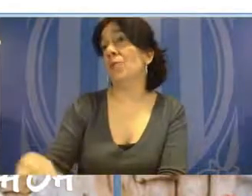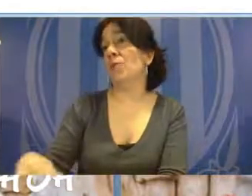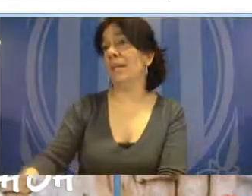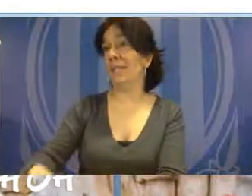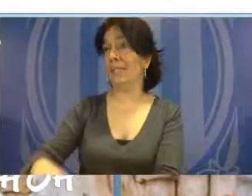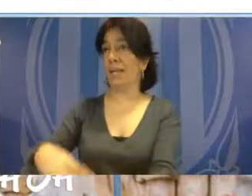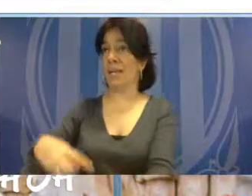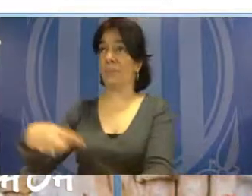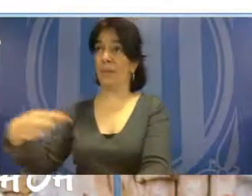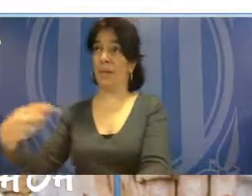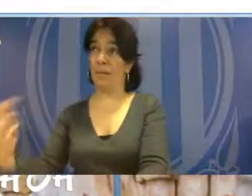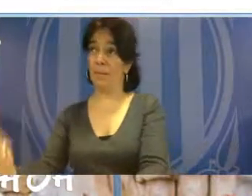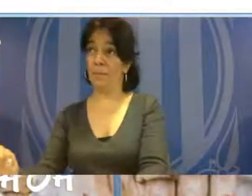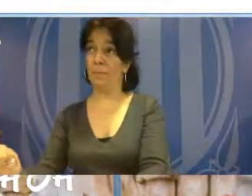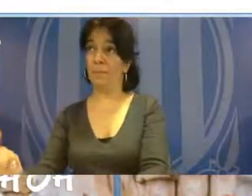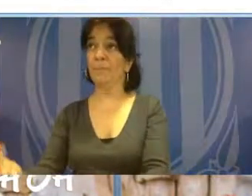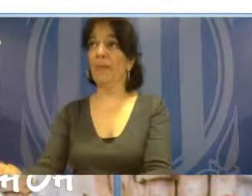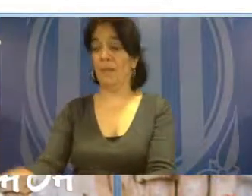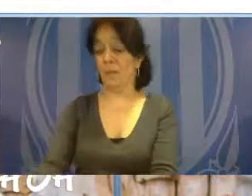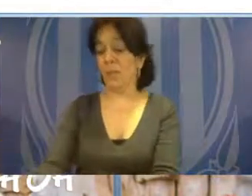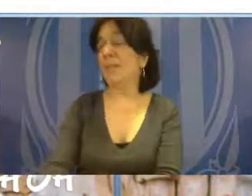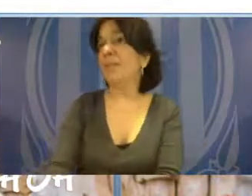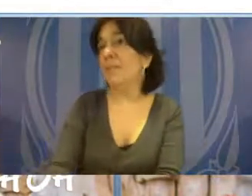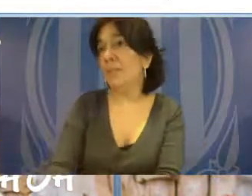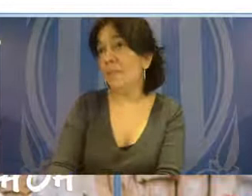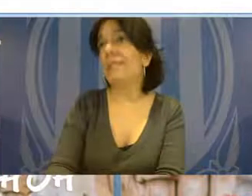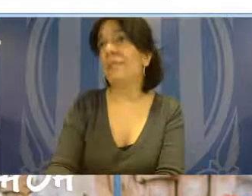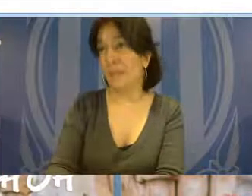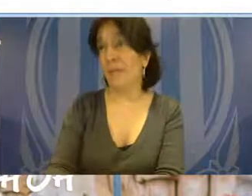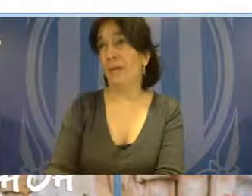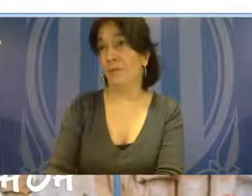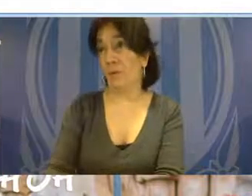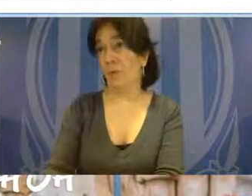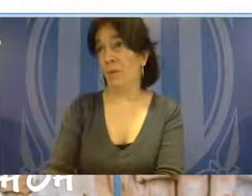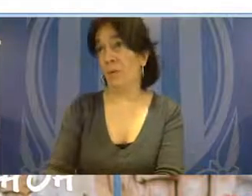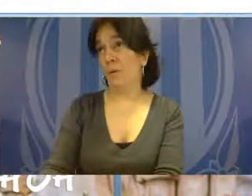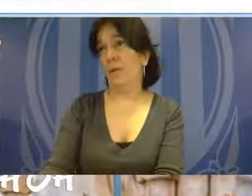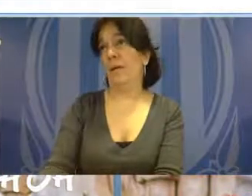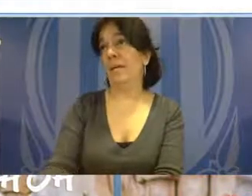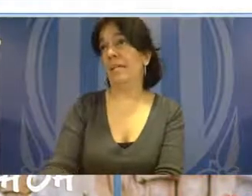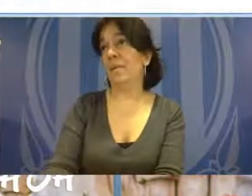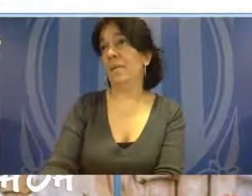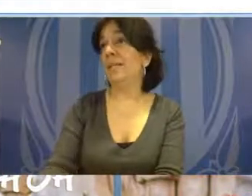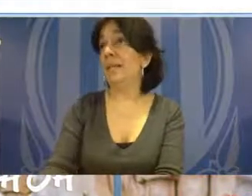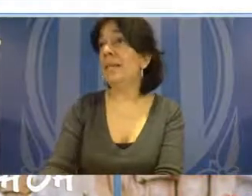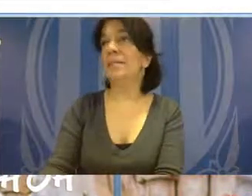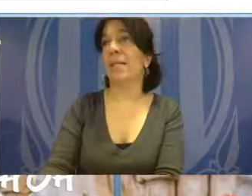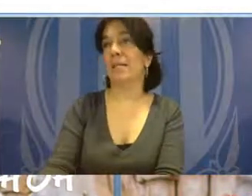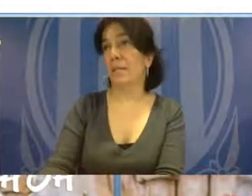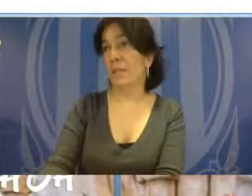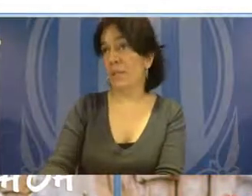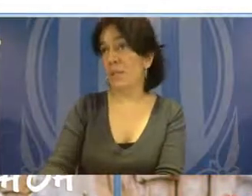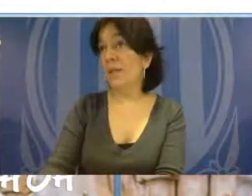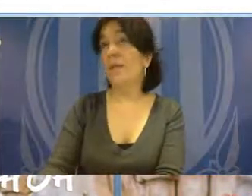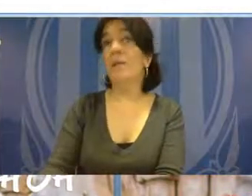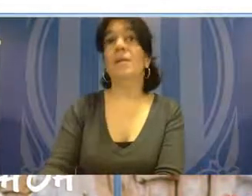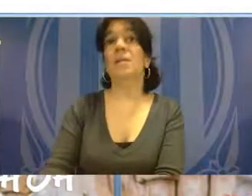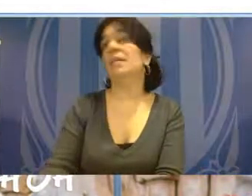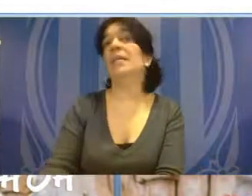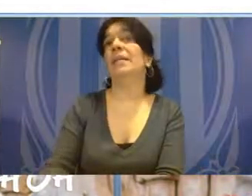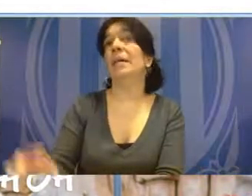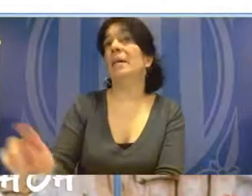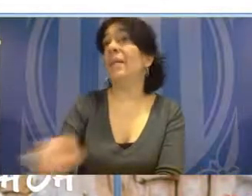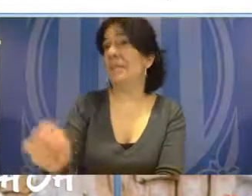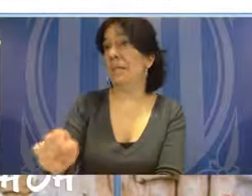que nosaltres reprogramem, llavors el que fem sempre és citar la font. Aquesta imatge és d'aquesta persona,